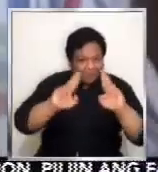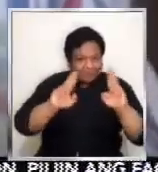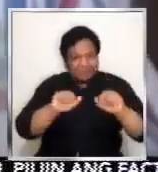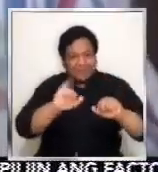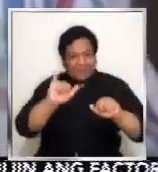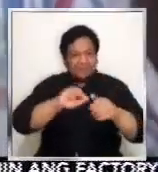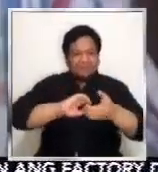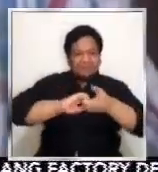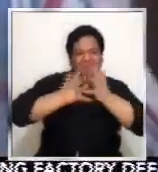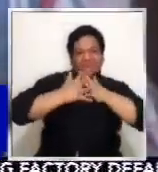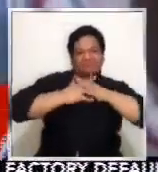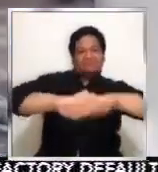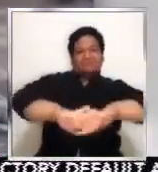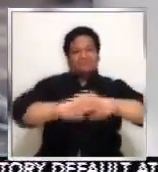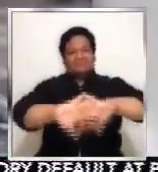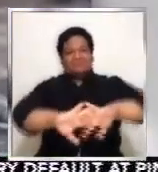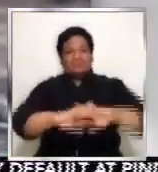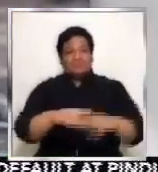my body, ah.